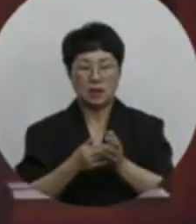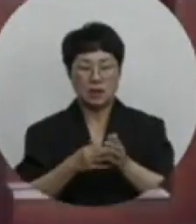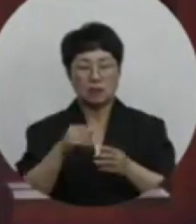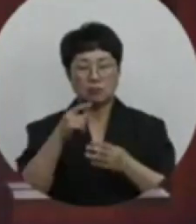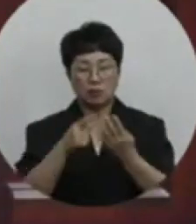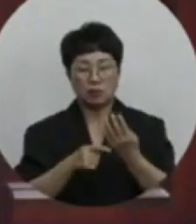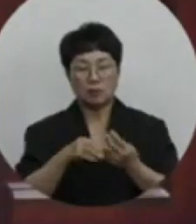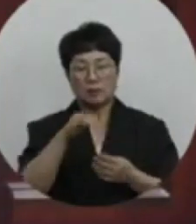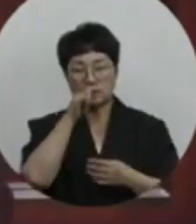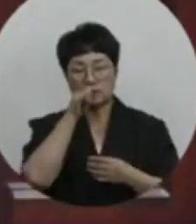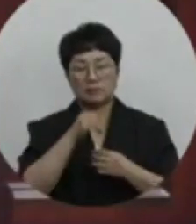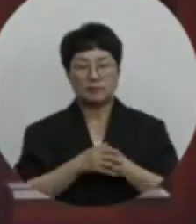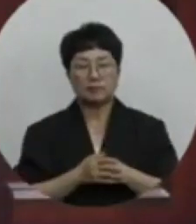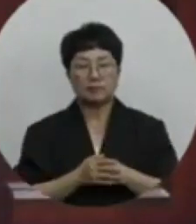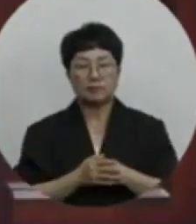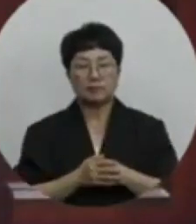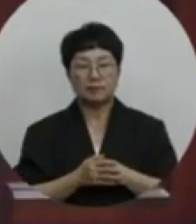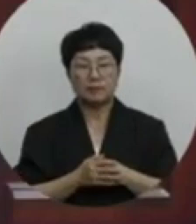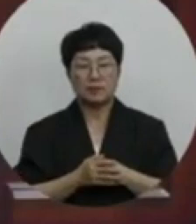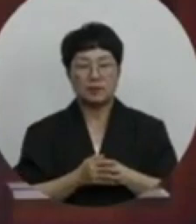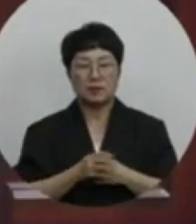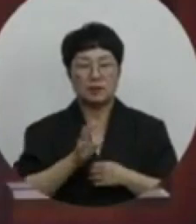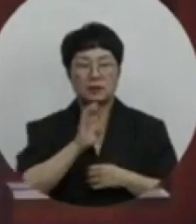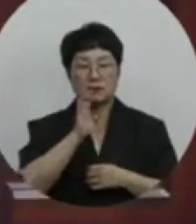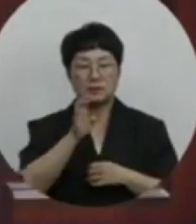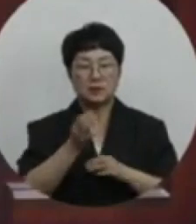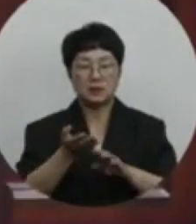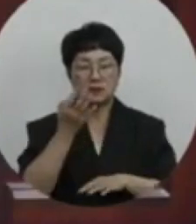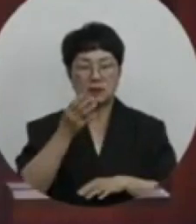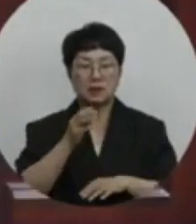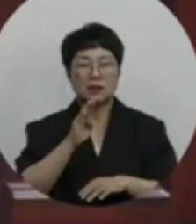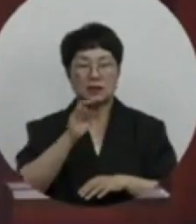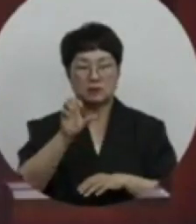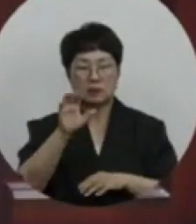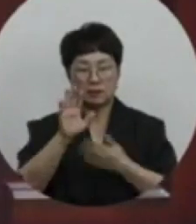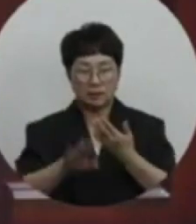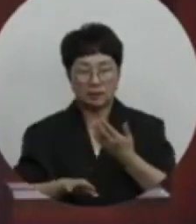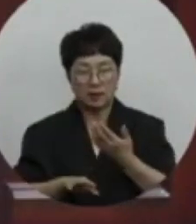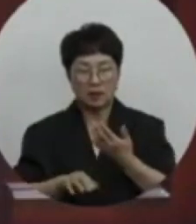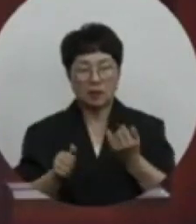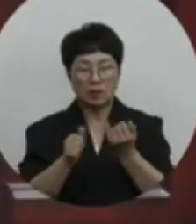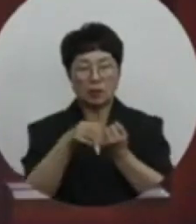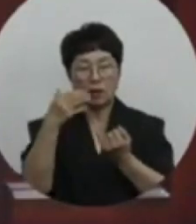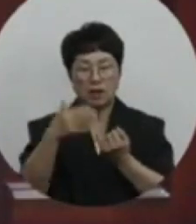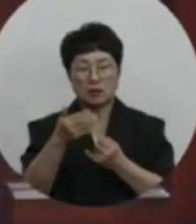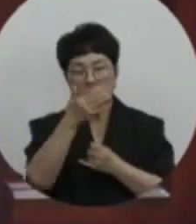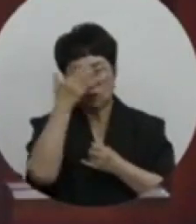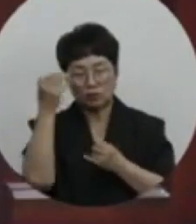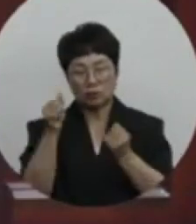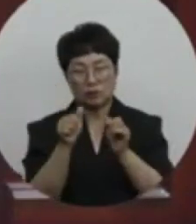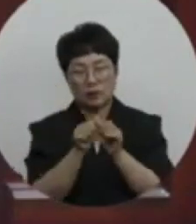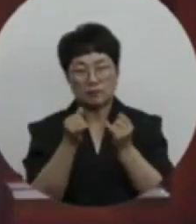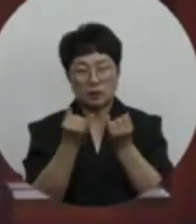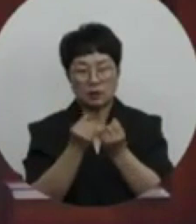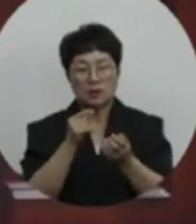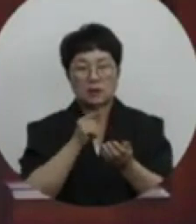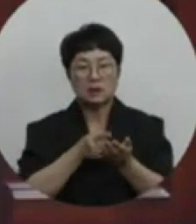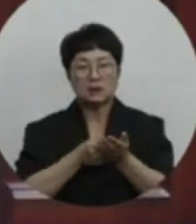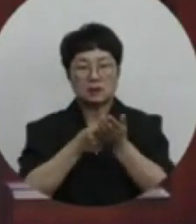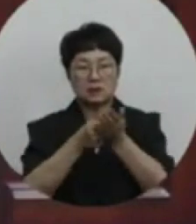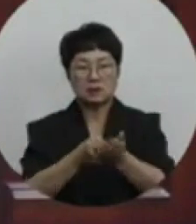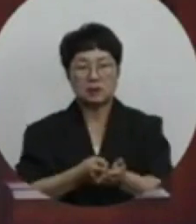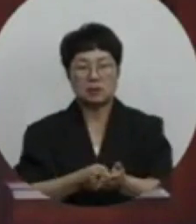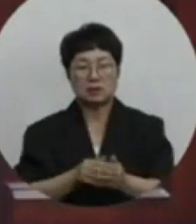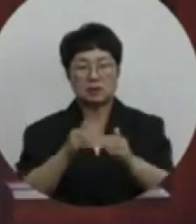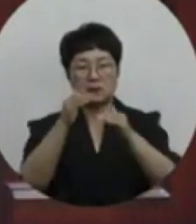프로그램들이 있었습니다. 30세 이상 45세 미만의 미혼 청춘 남녀들의 신청을 받아